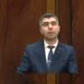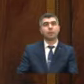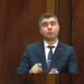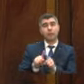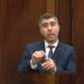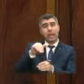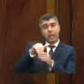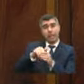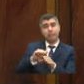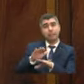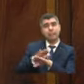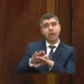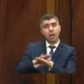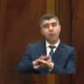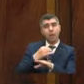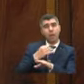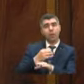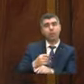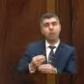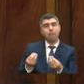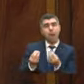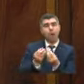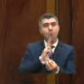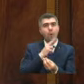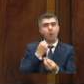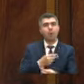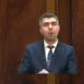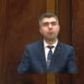كاحزاب سياسيه ديال الاغلبيه، حنا كاحزاب سياسيه